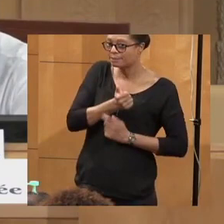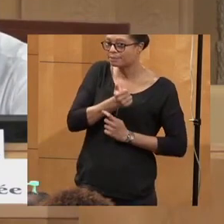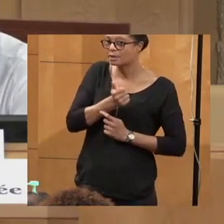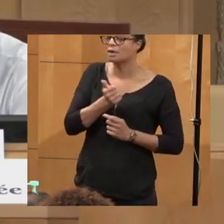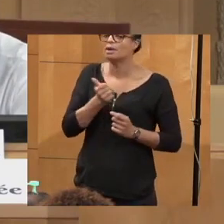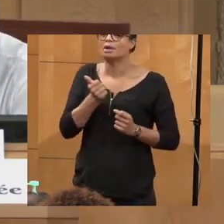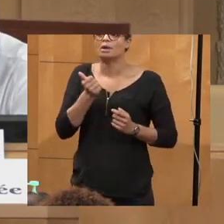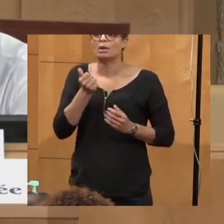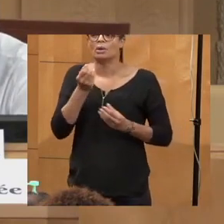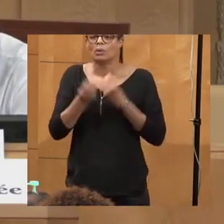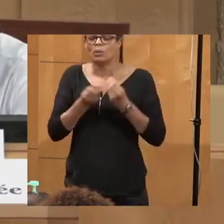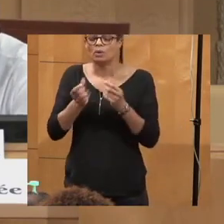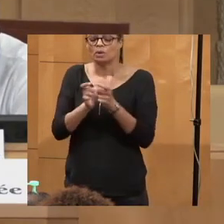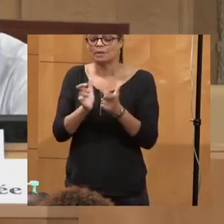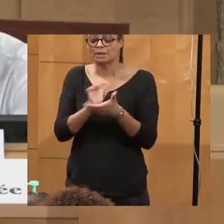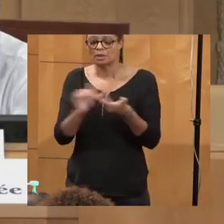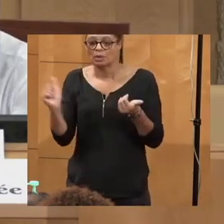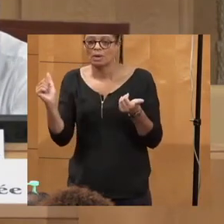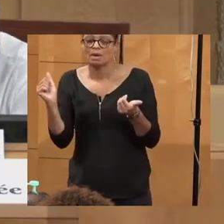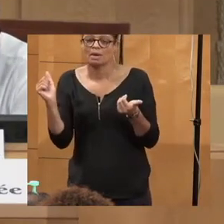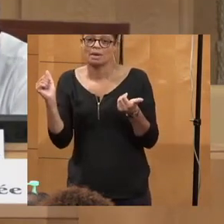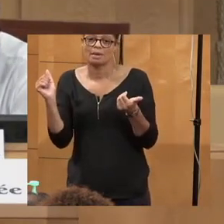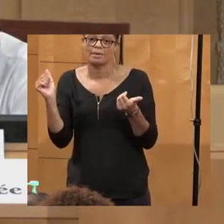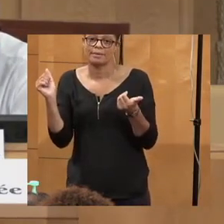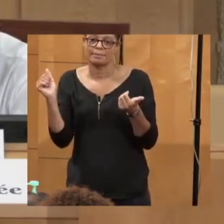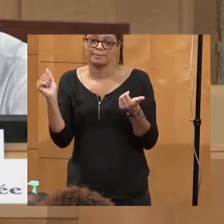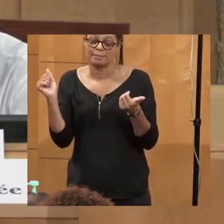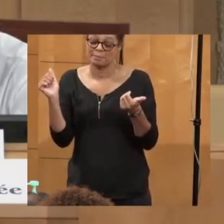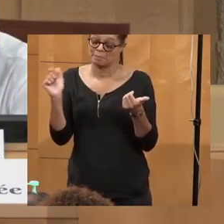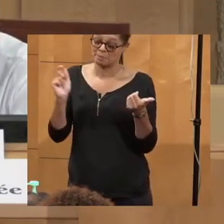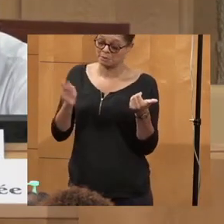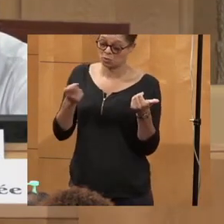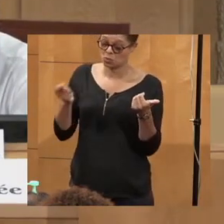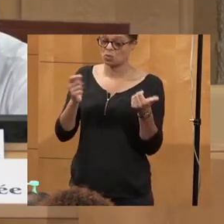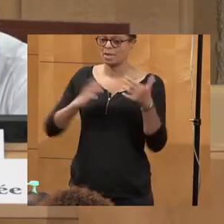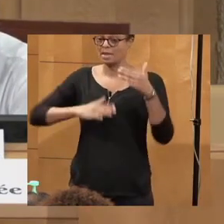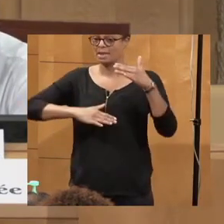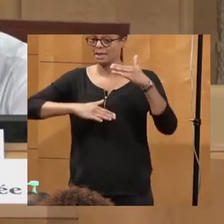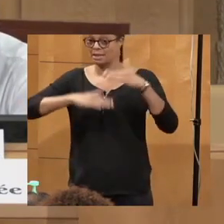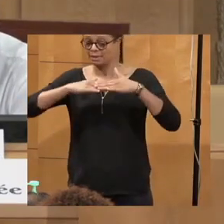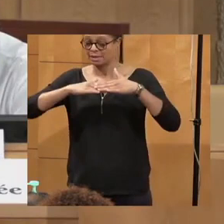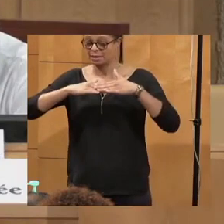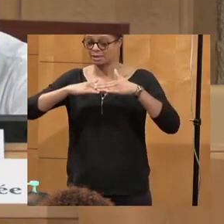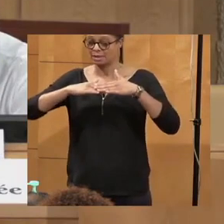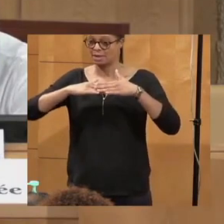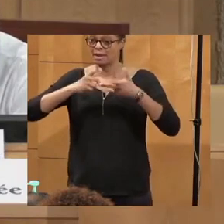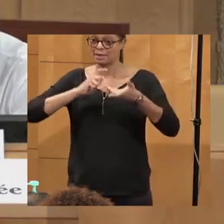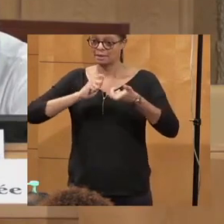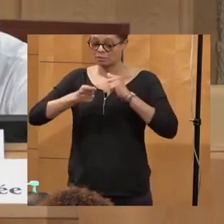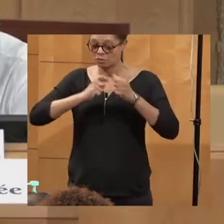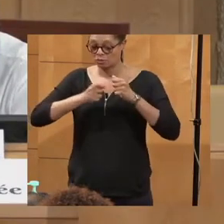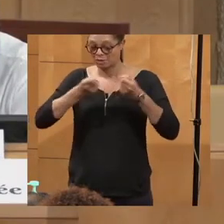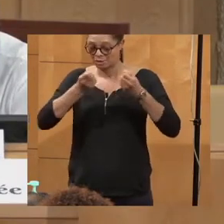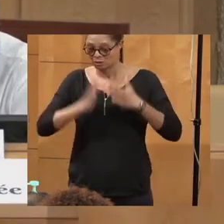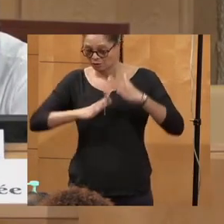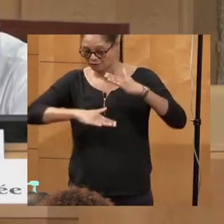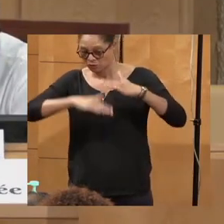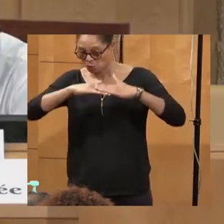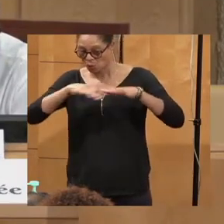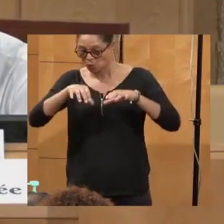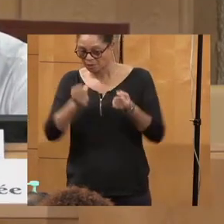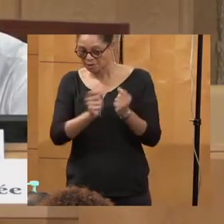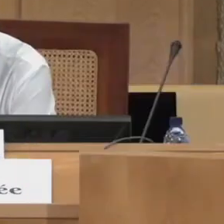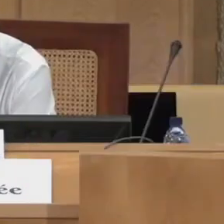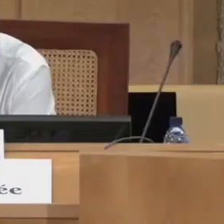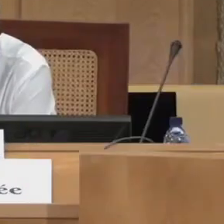l'organisme intermédiaire, dans la limite des délibérations existantes fixant les seuils de compétences